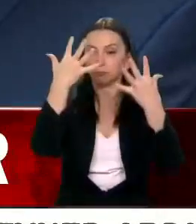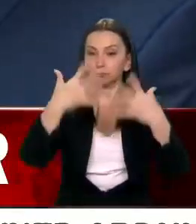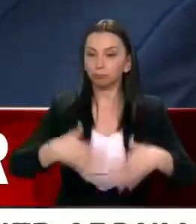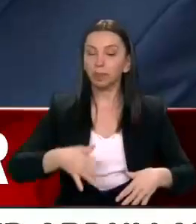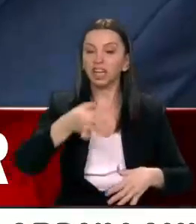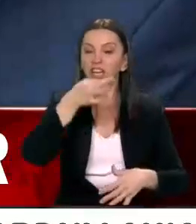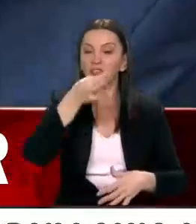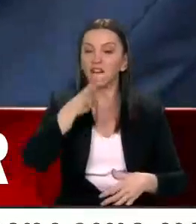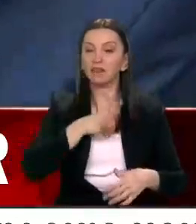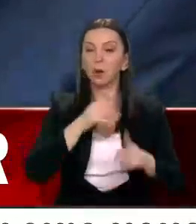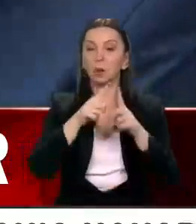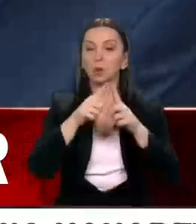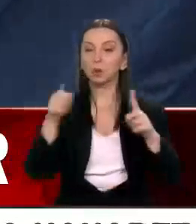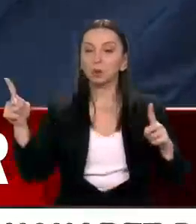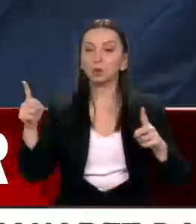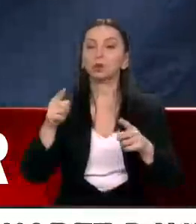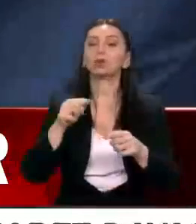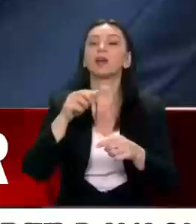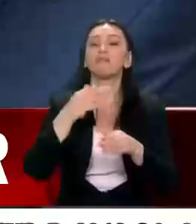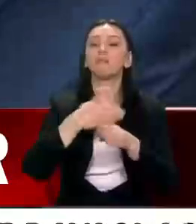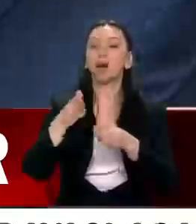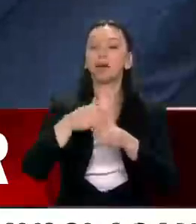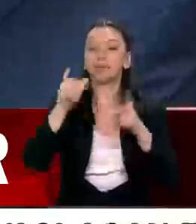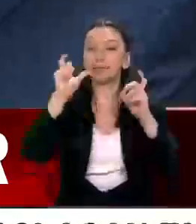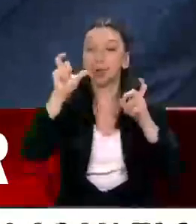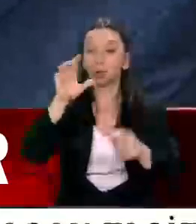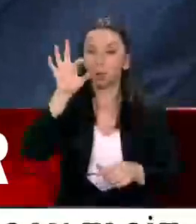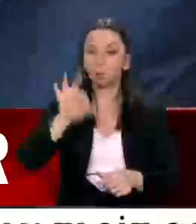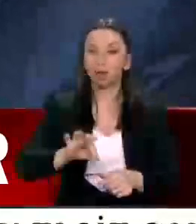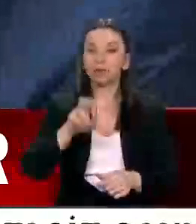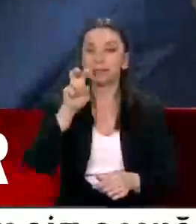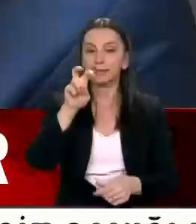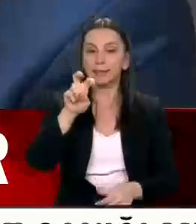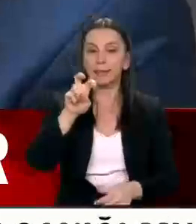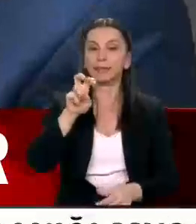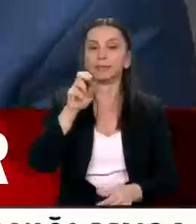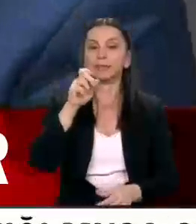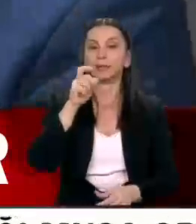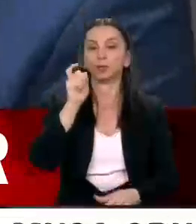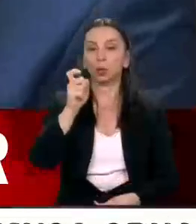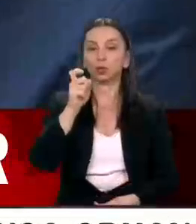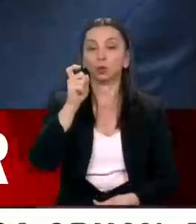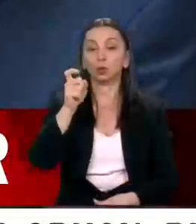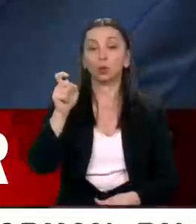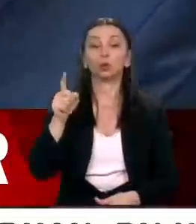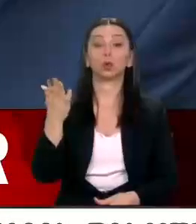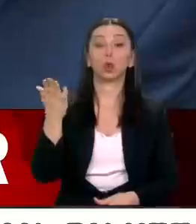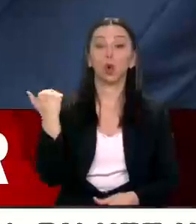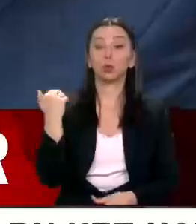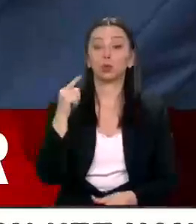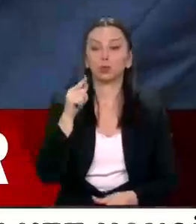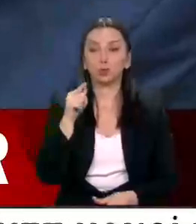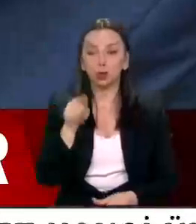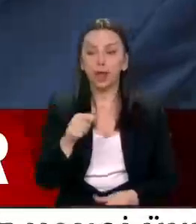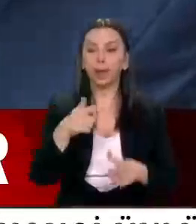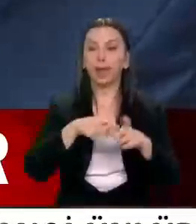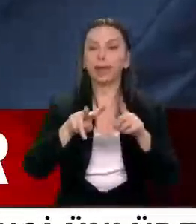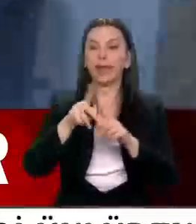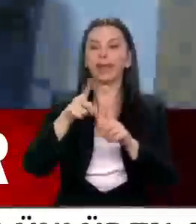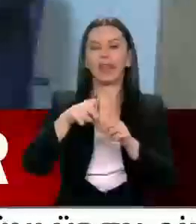bir ifade var uzun vadede sigorta başlangıç tarihi Eğer bu tarih 8-9-199 ve öncesi ise bu durumda